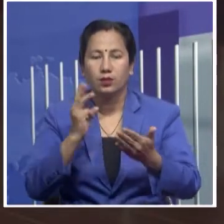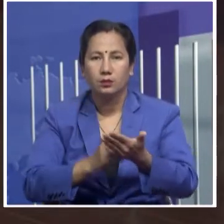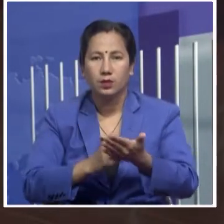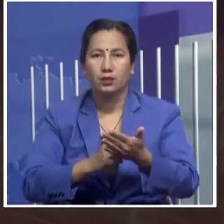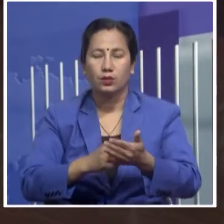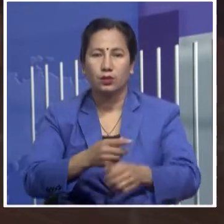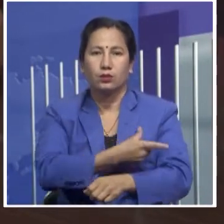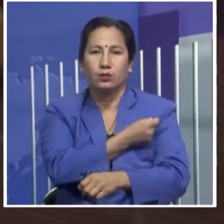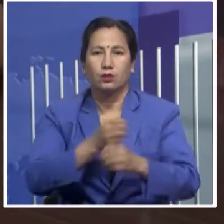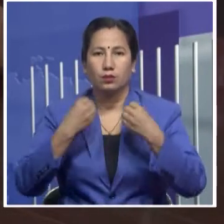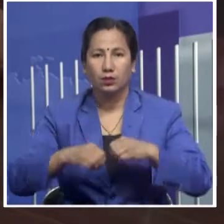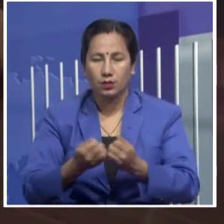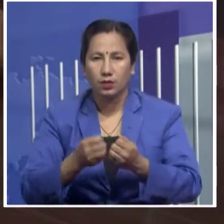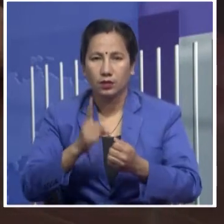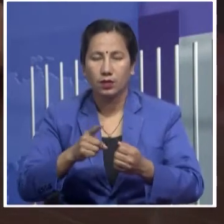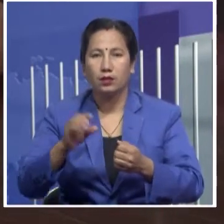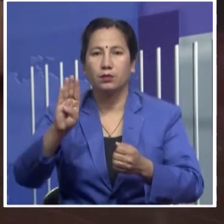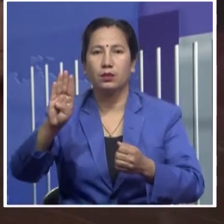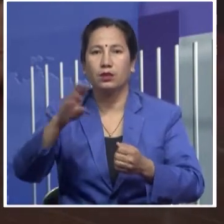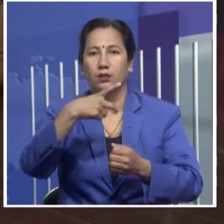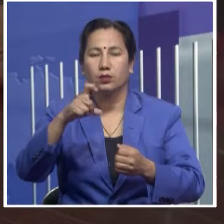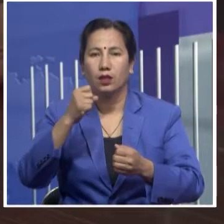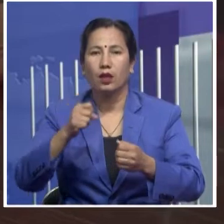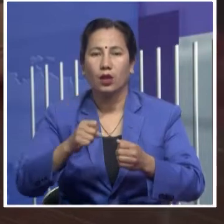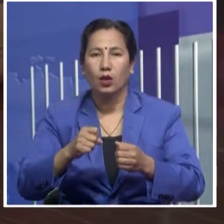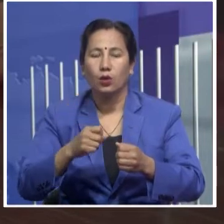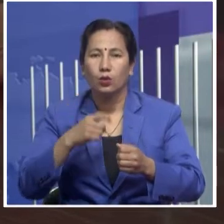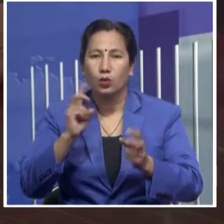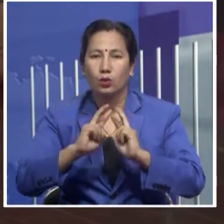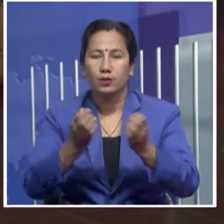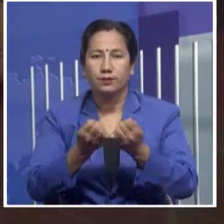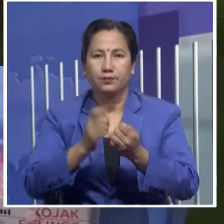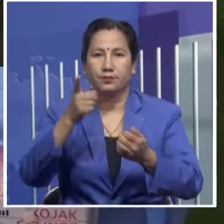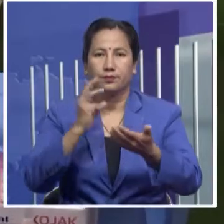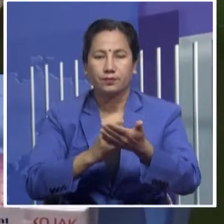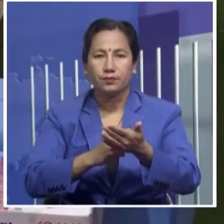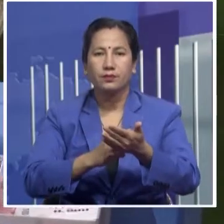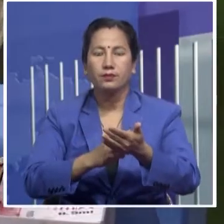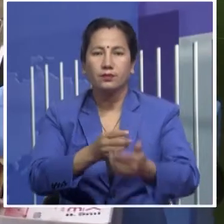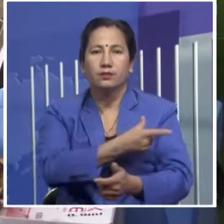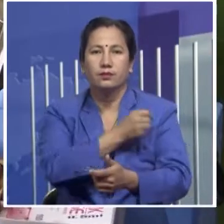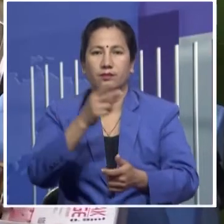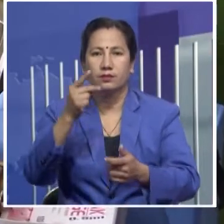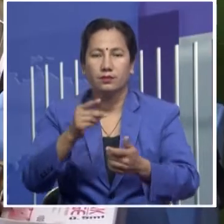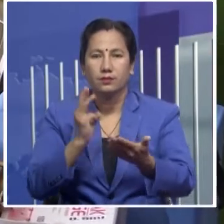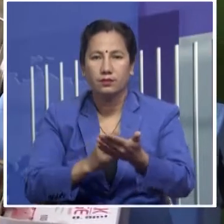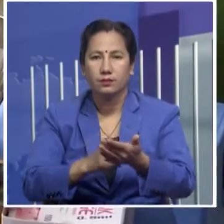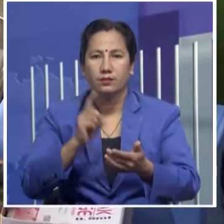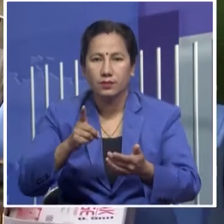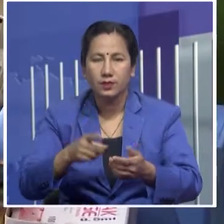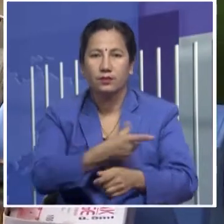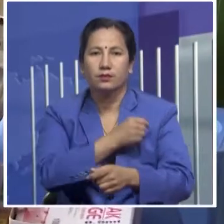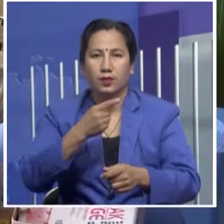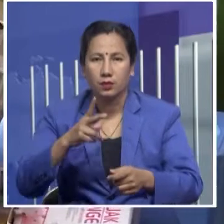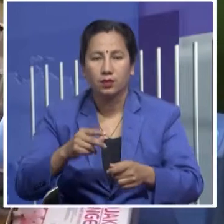जुन खोप लगाएको हो त्यही खोप बुस्टरमा पनि लगाउन सिफारिस गरेको थियो। पहिलो मात्रा खोप लगाएकाहरूलाई दोस्रो मात्रा दिन सोही खोप